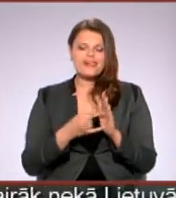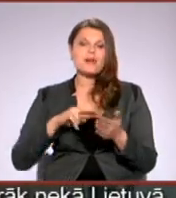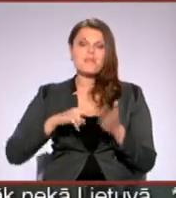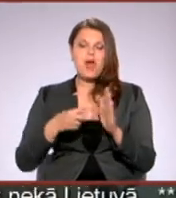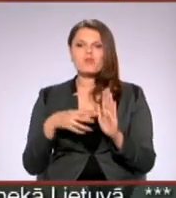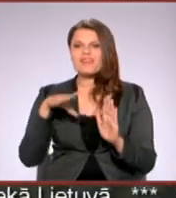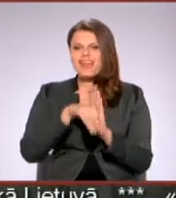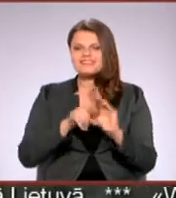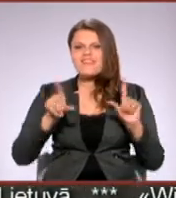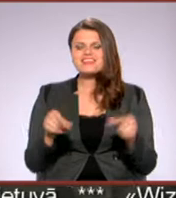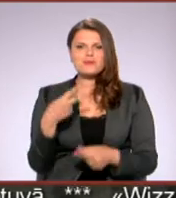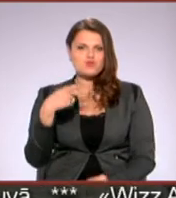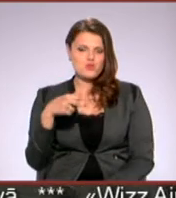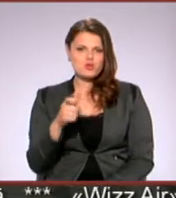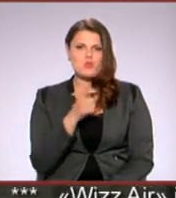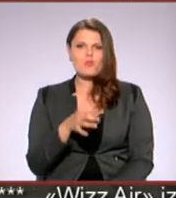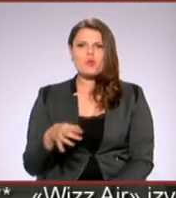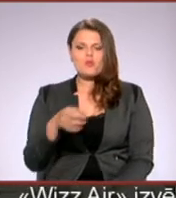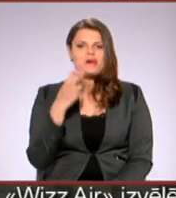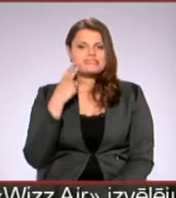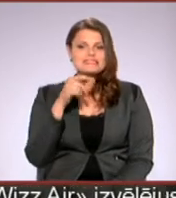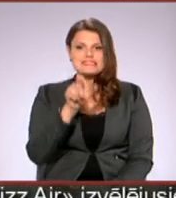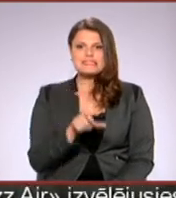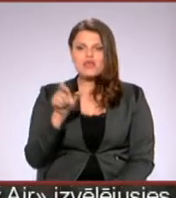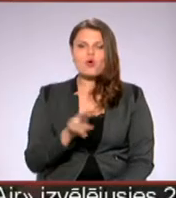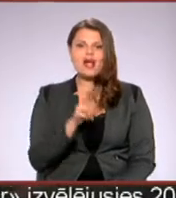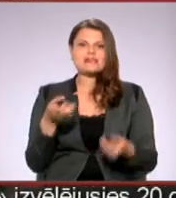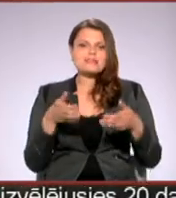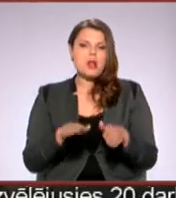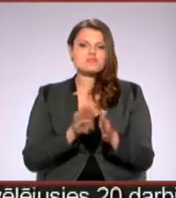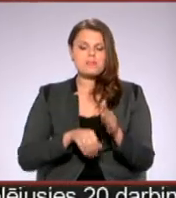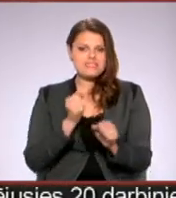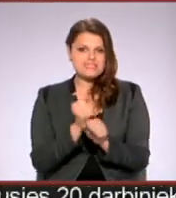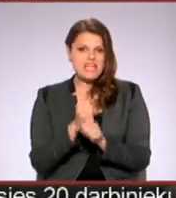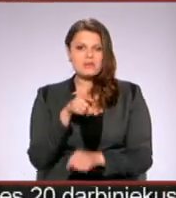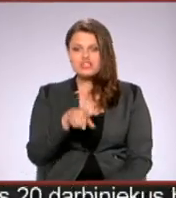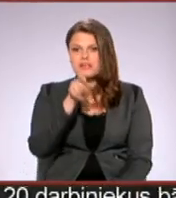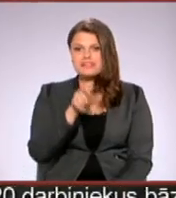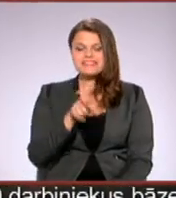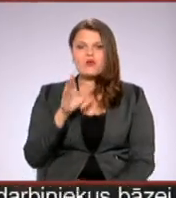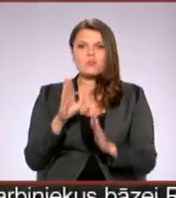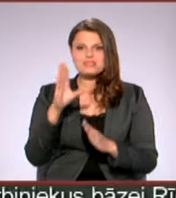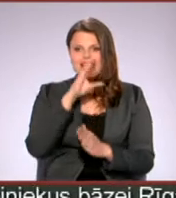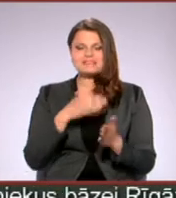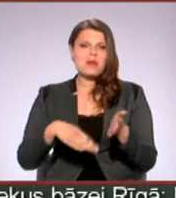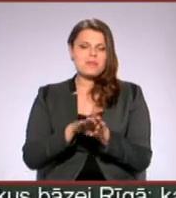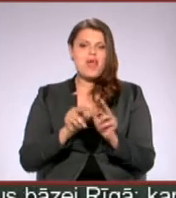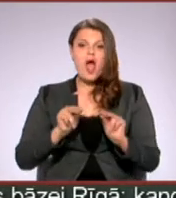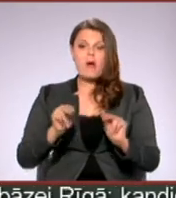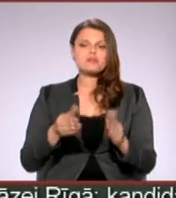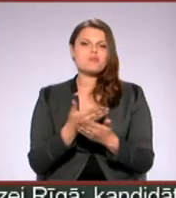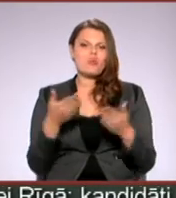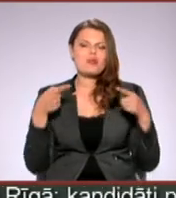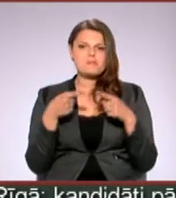plānots iesaistīt vismaz 20 Gulbenes novada seniorus, kas palikuši bez darba. Šiem cilvēkiem būs iespēja piedalīties apmācībās, kura mērķis